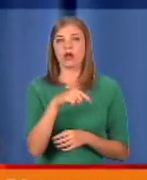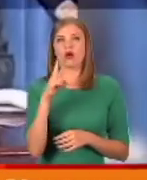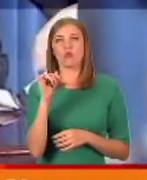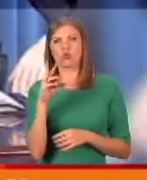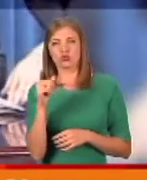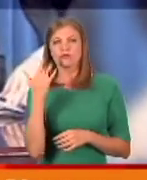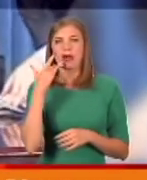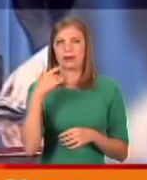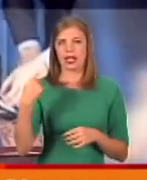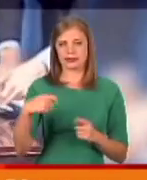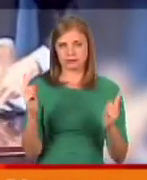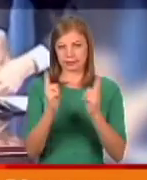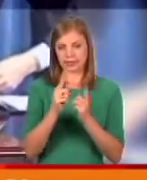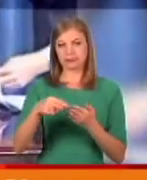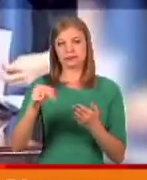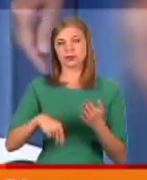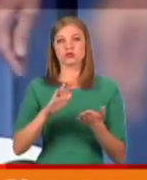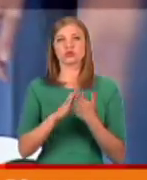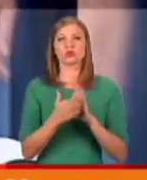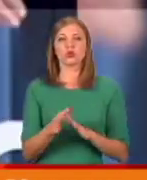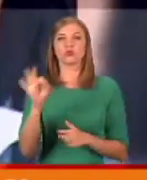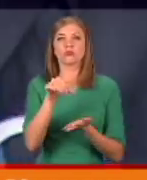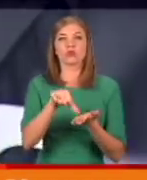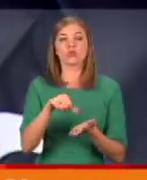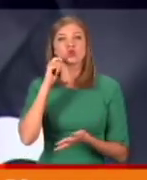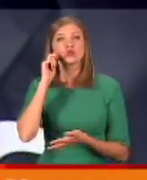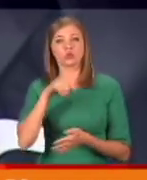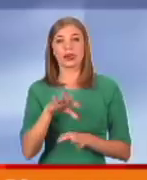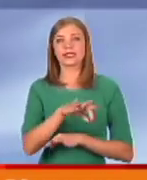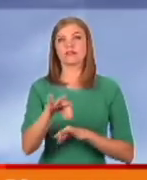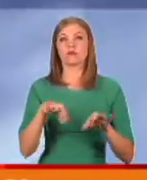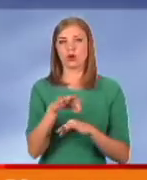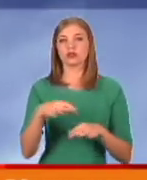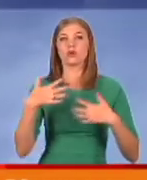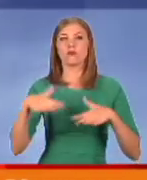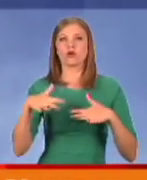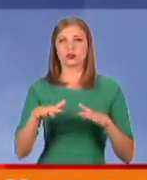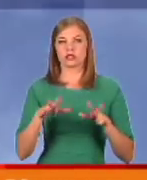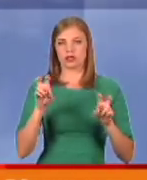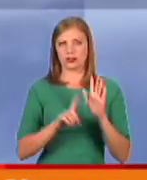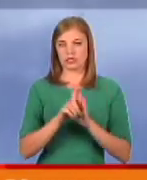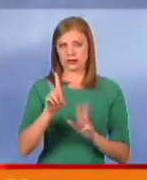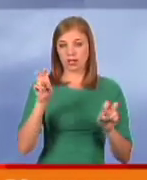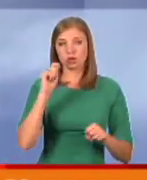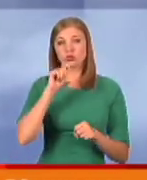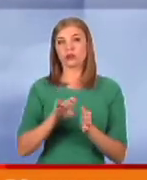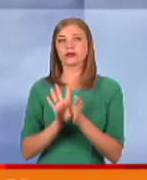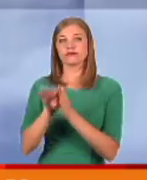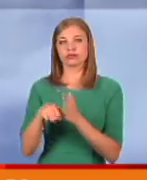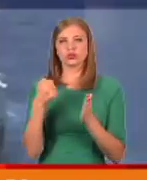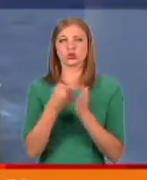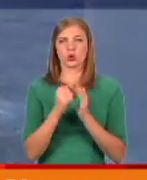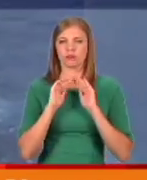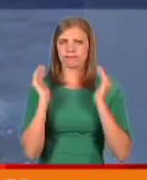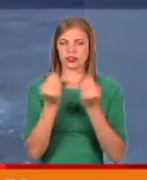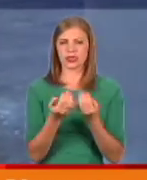американський президент Клінтон підписують угоду про участь України в проєкті «Морський старт». Україна вступає до